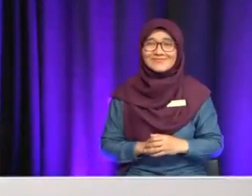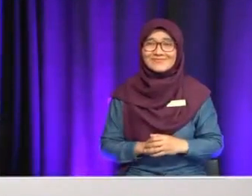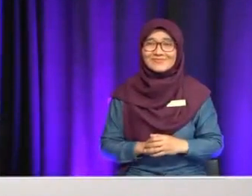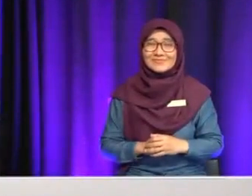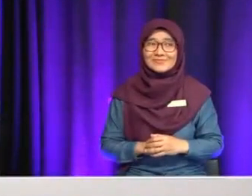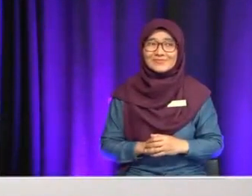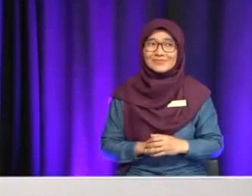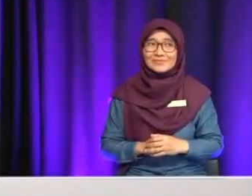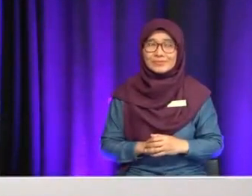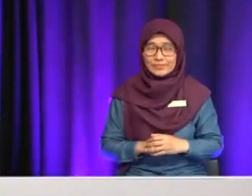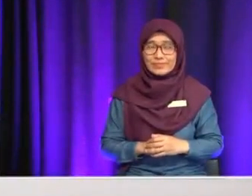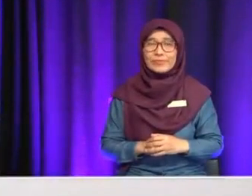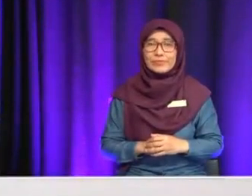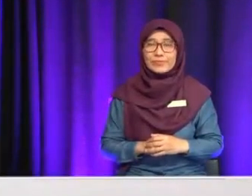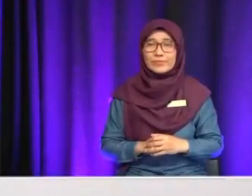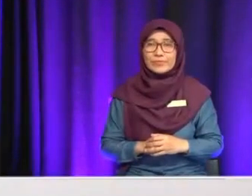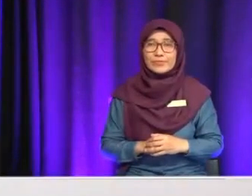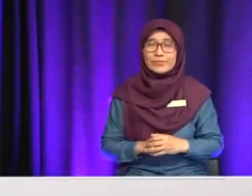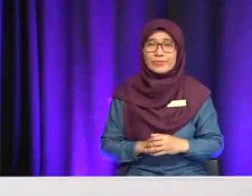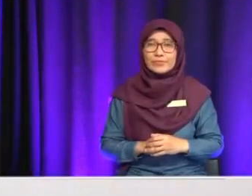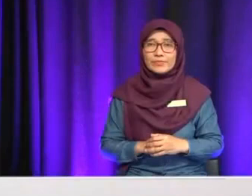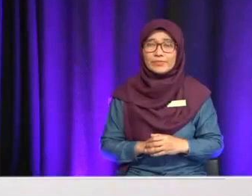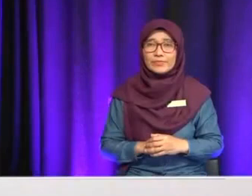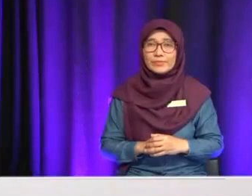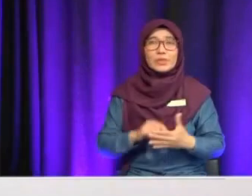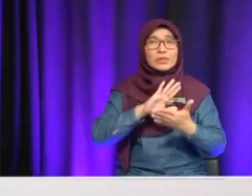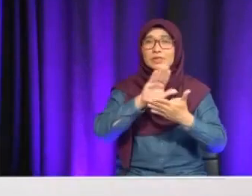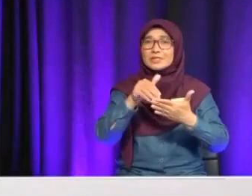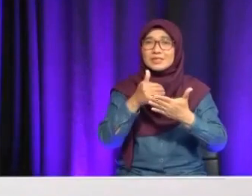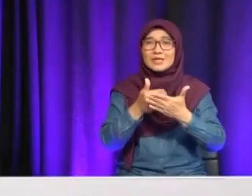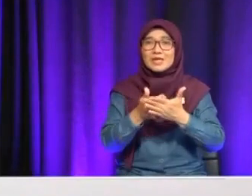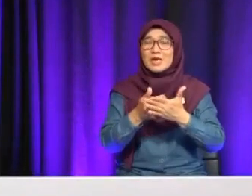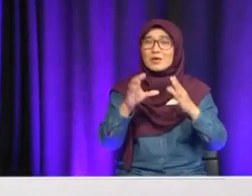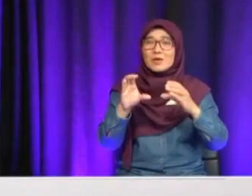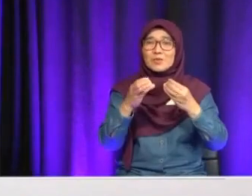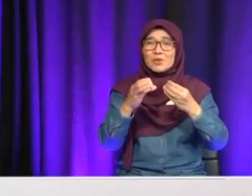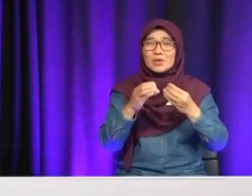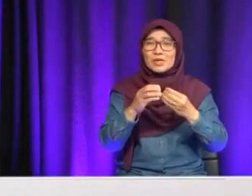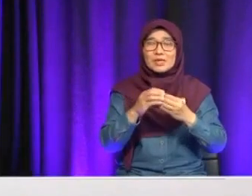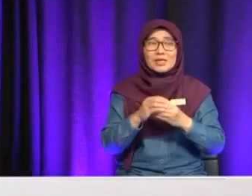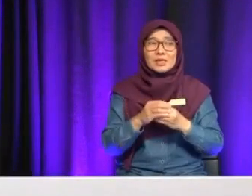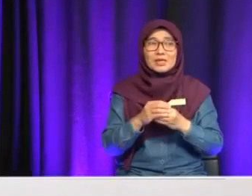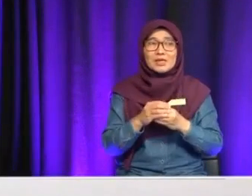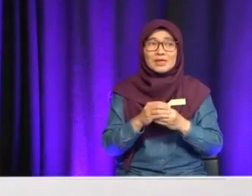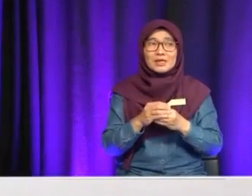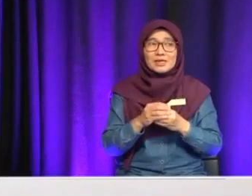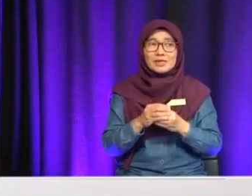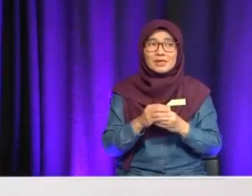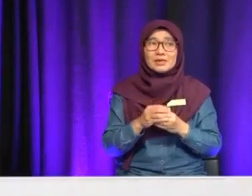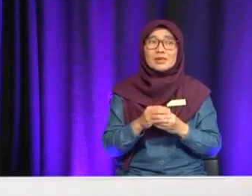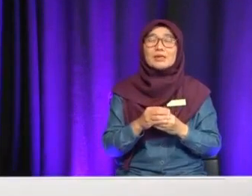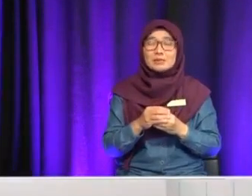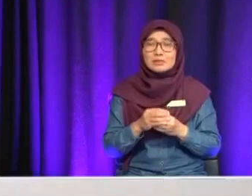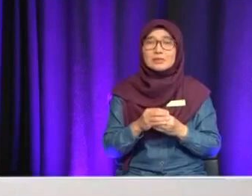Okey. Hafi pilih peta buih. Okey, semua peta buih. Okey, lagi. Awangku dan